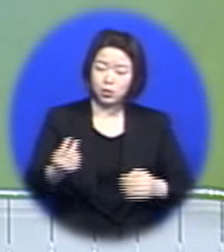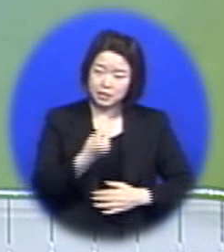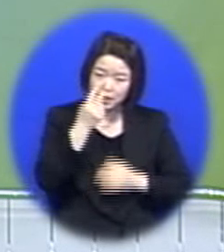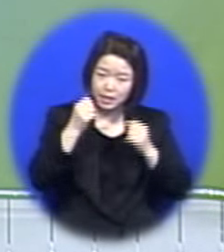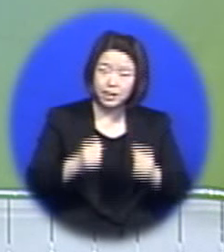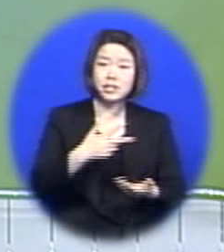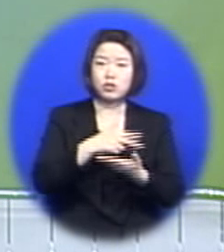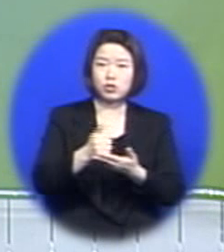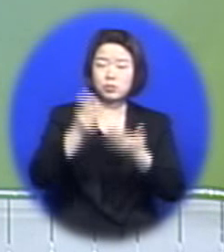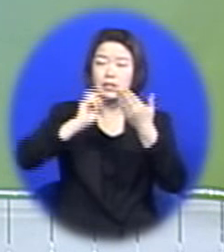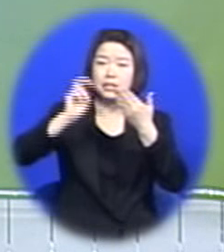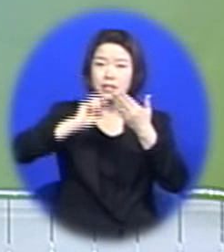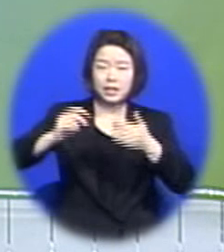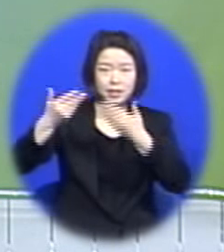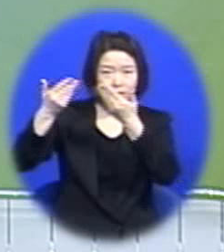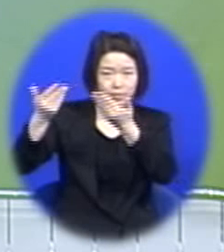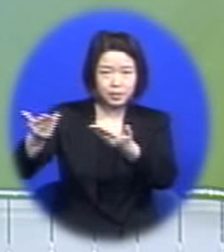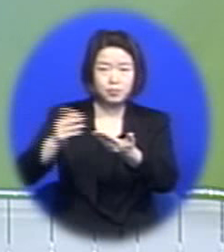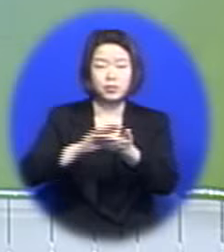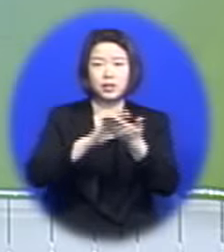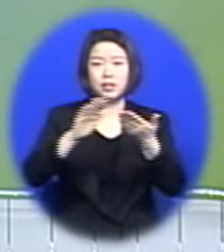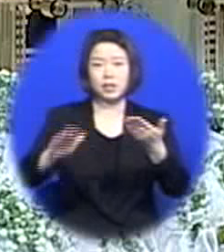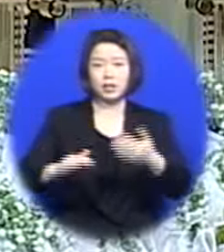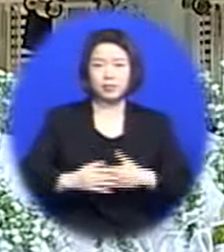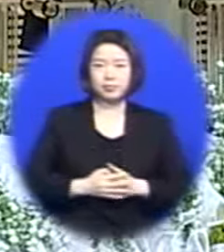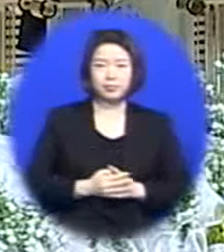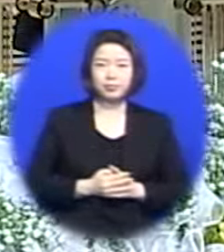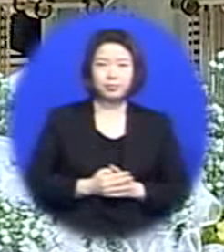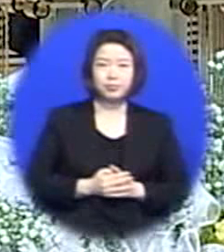주님을 찬양합니다.